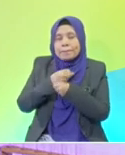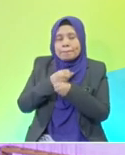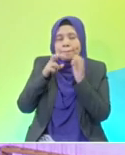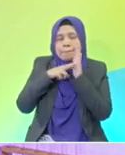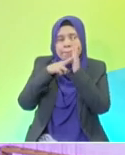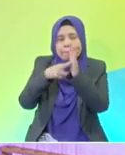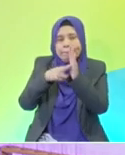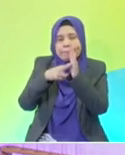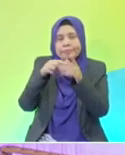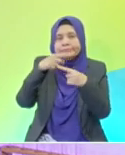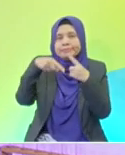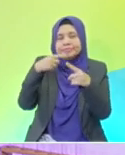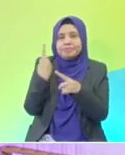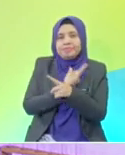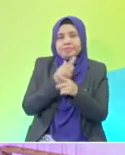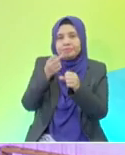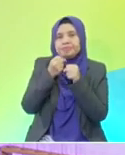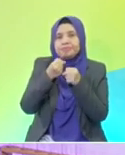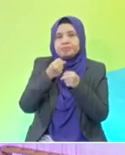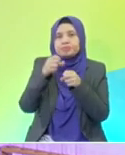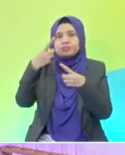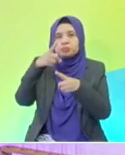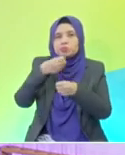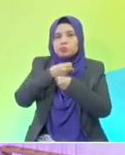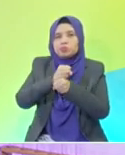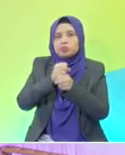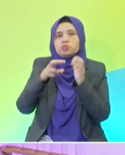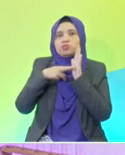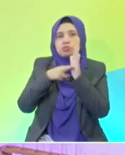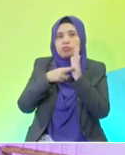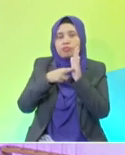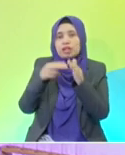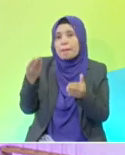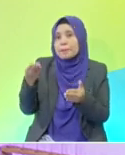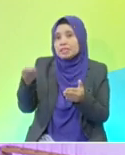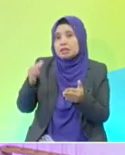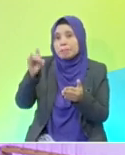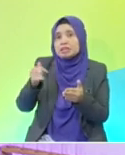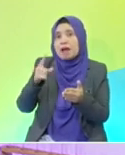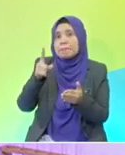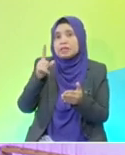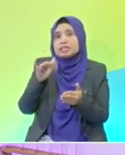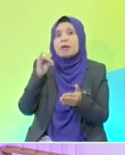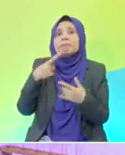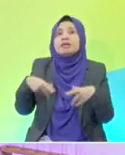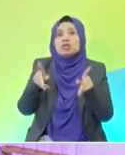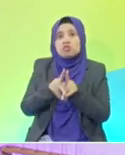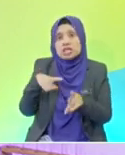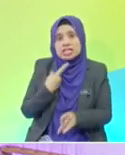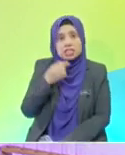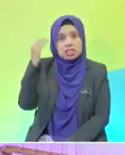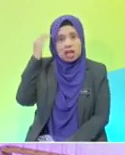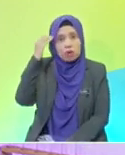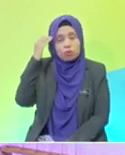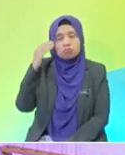Oke bila kita nak jawab soallah berbentuk Raja perkara putama yang perlu kita tahu adalah kita